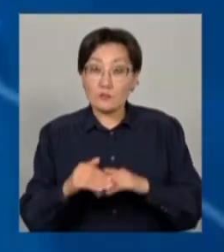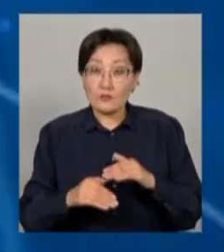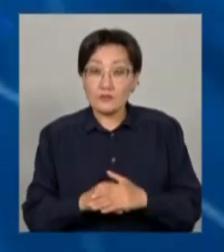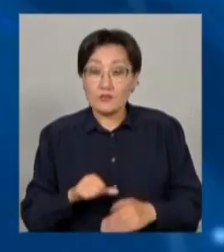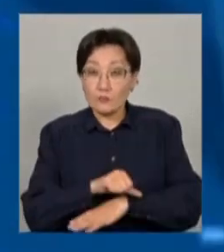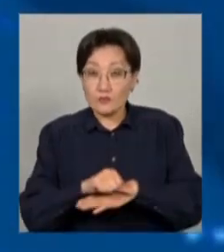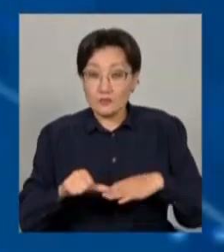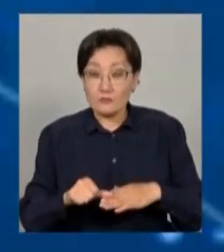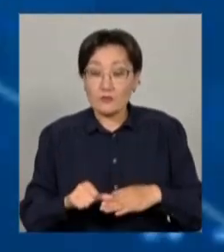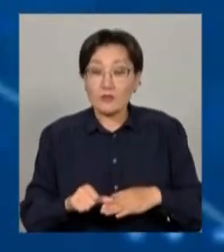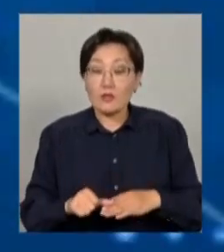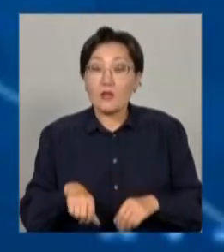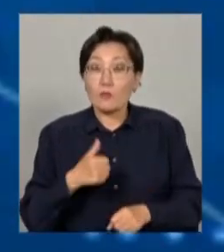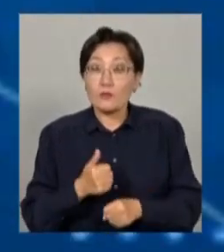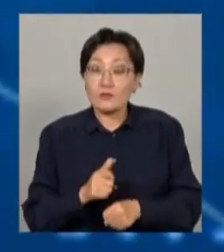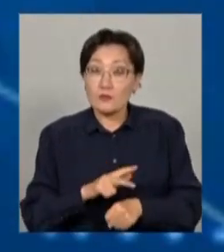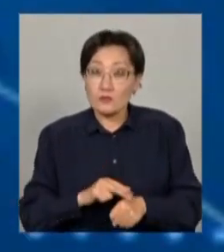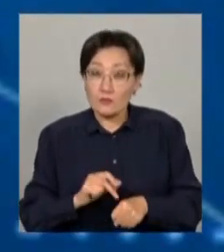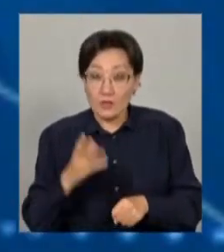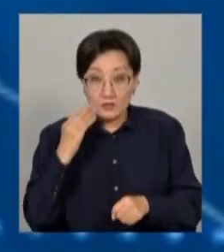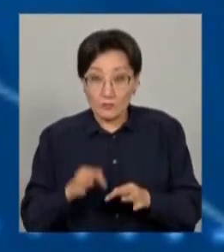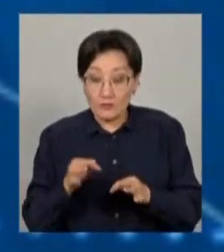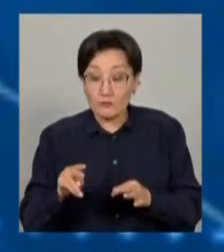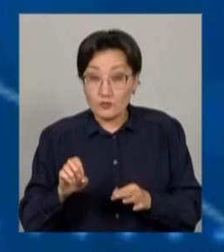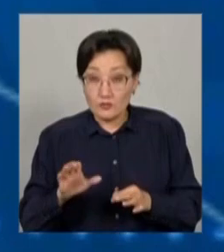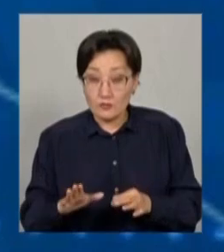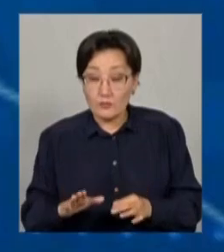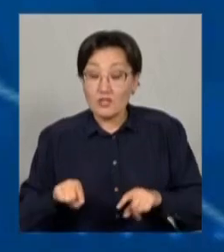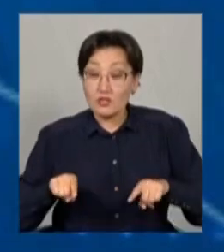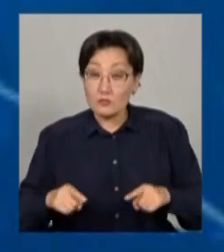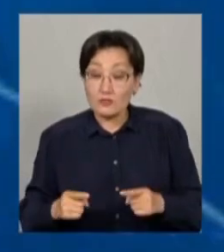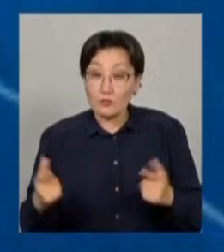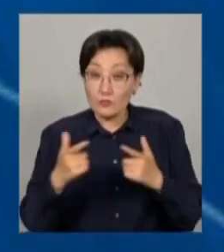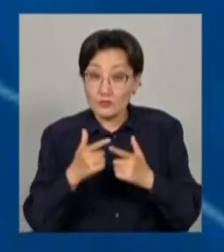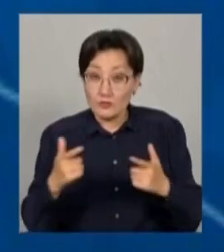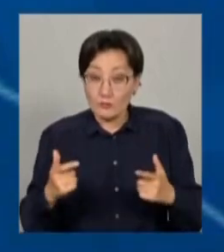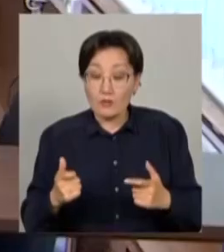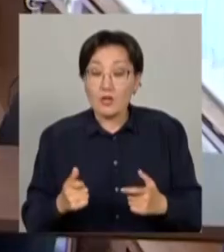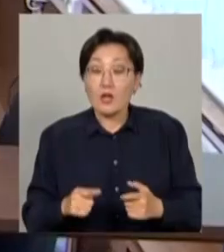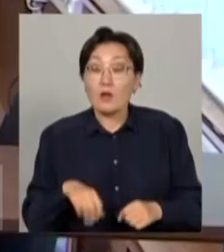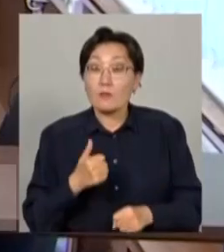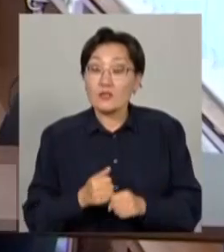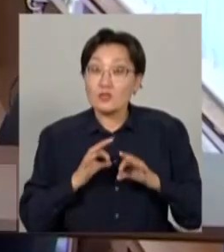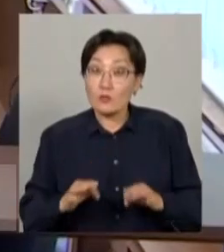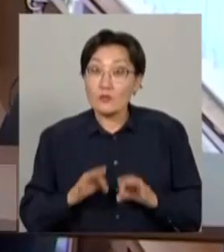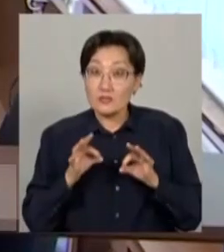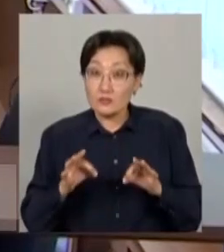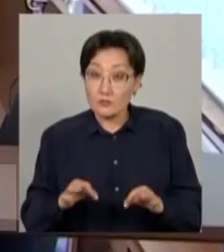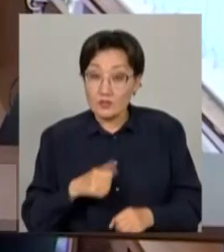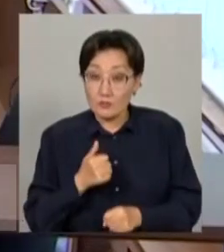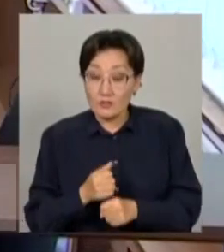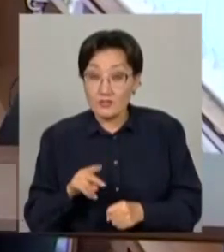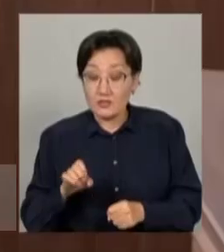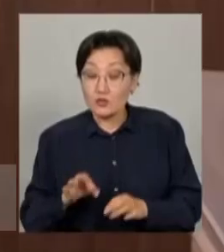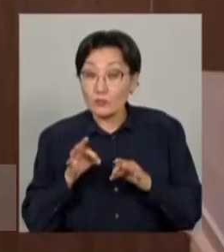Скрывавшийся за границей экс-глава департамента полиции Алматинской области Серик Кудибаев задержан. Информацию подтвердил генпрокурор. Глава ведомства